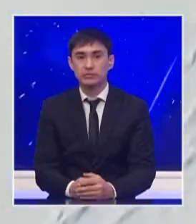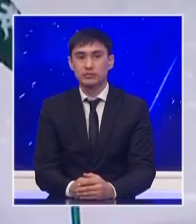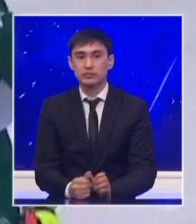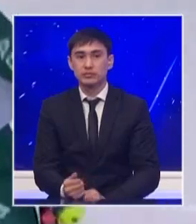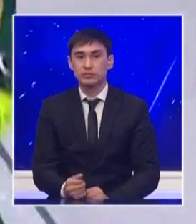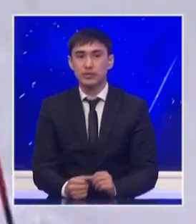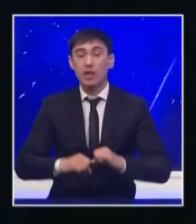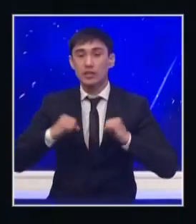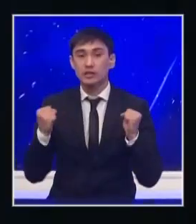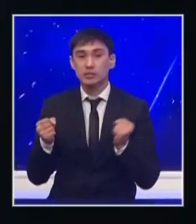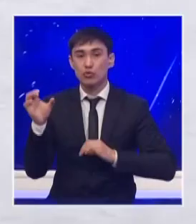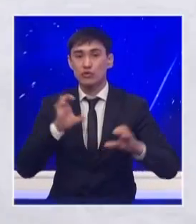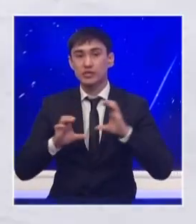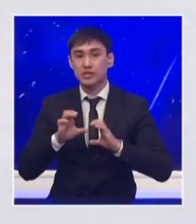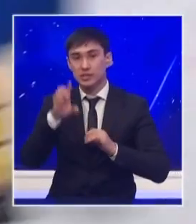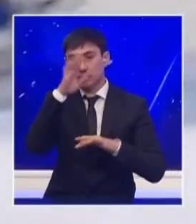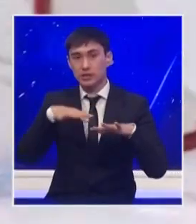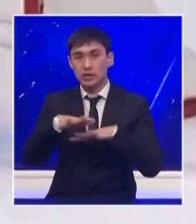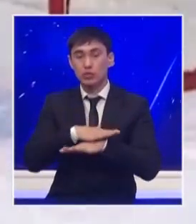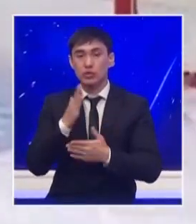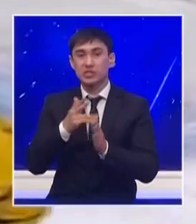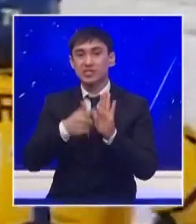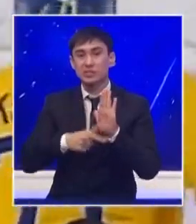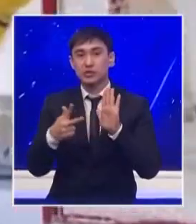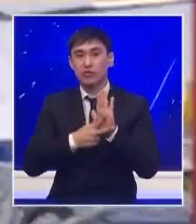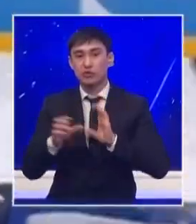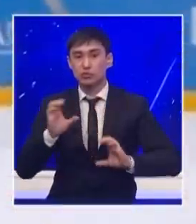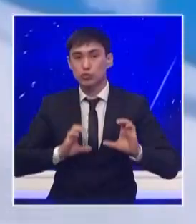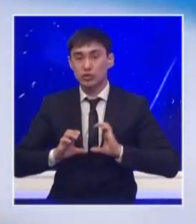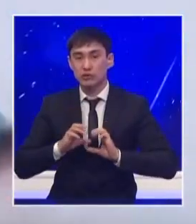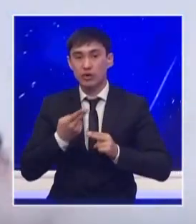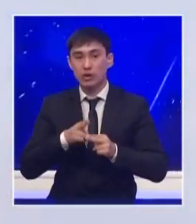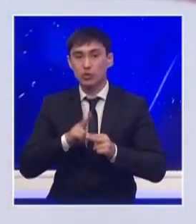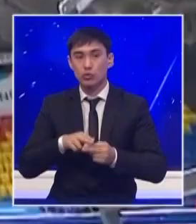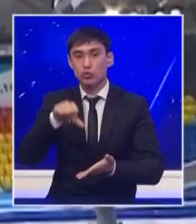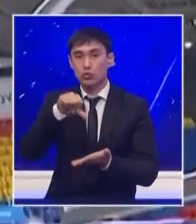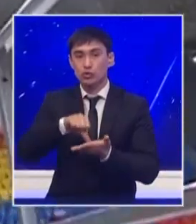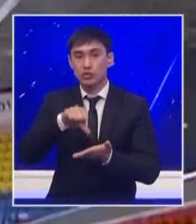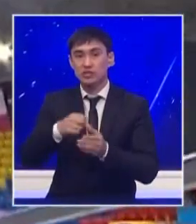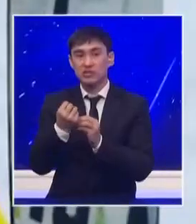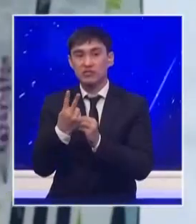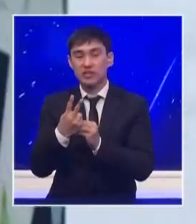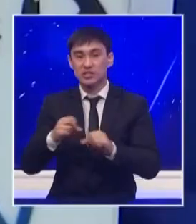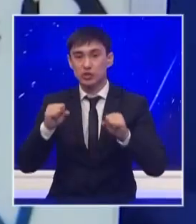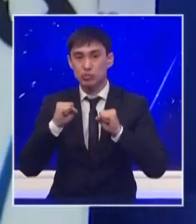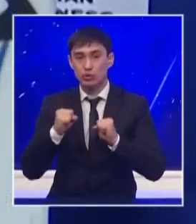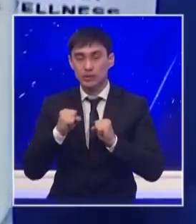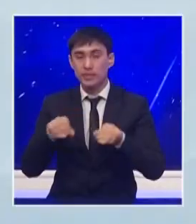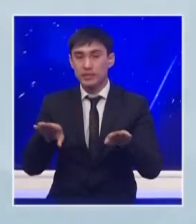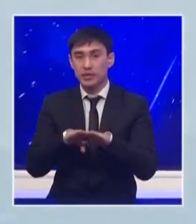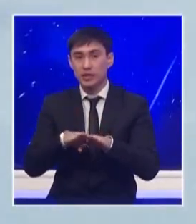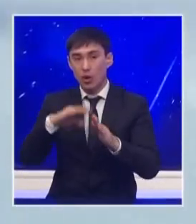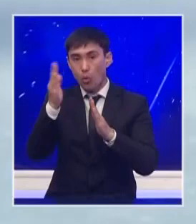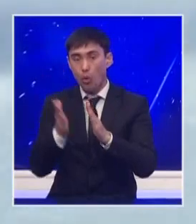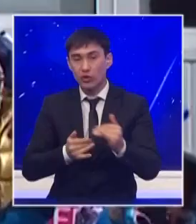на зимней Универсиаде нашу страну представляют 78 студентов которые примут участие в 12 видах спорта таких